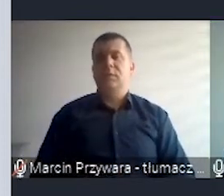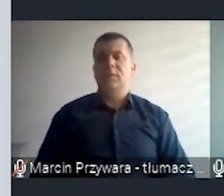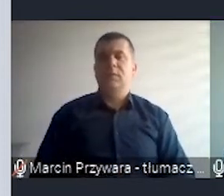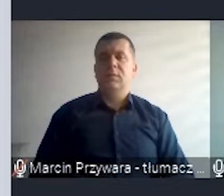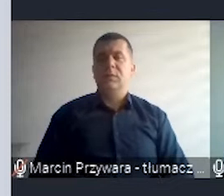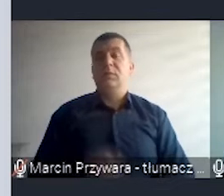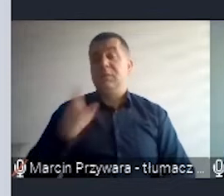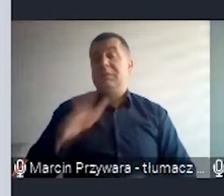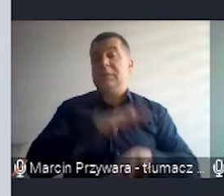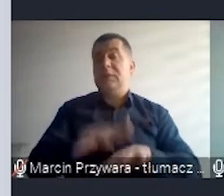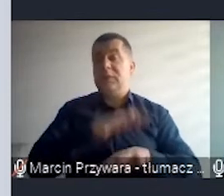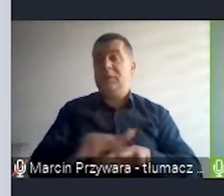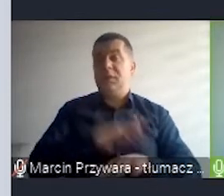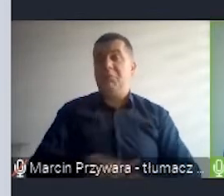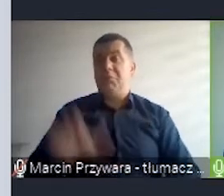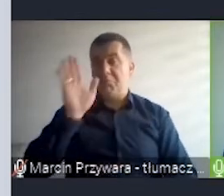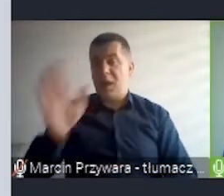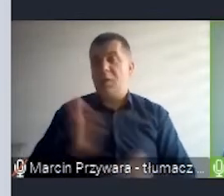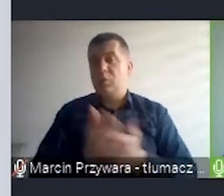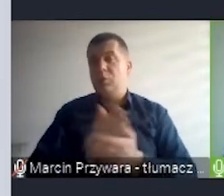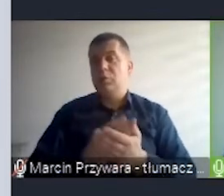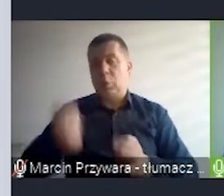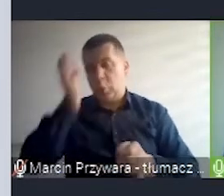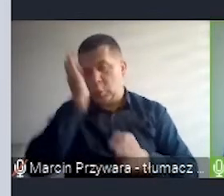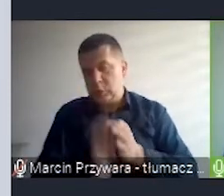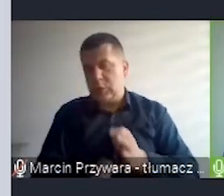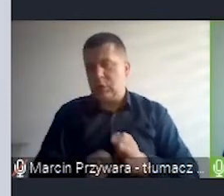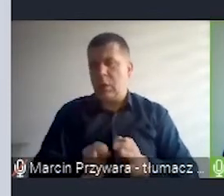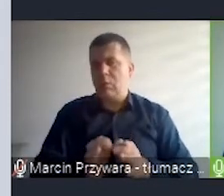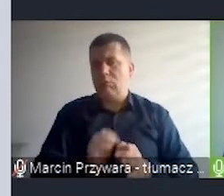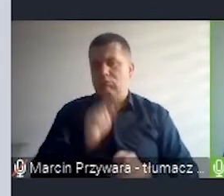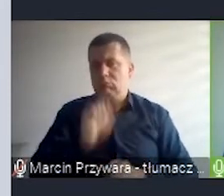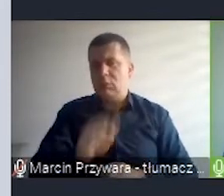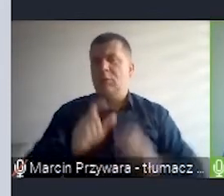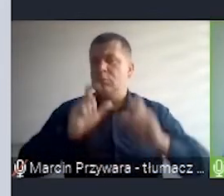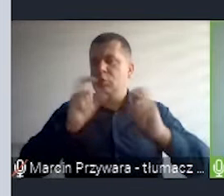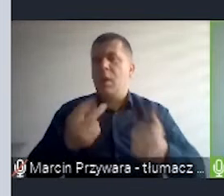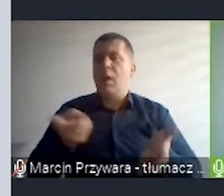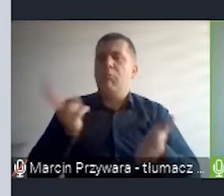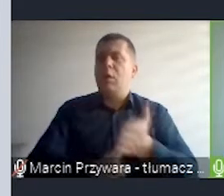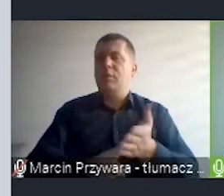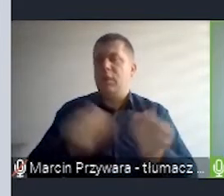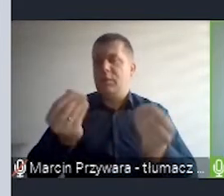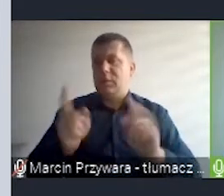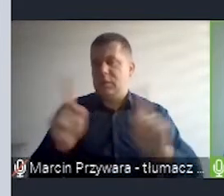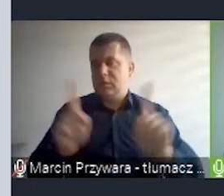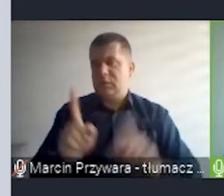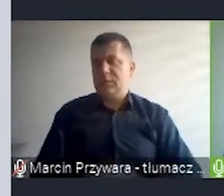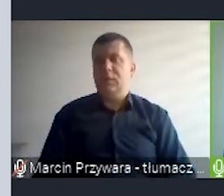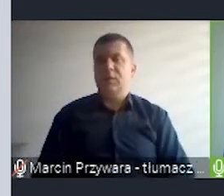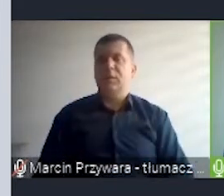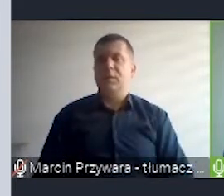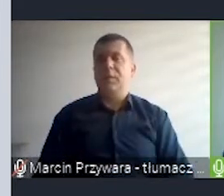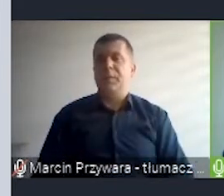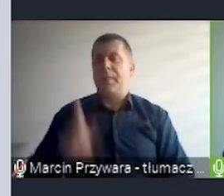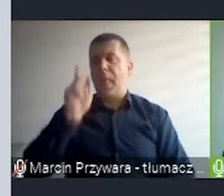A ten system ma służyć uszczelnieniu przede wszystkim przypadków podwójnego finansowania.